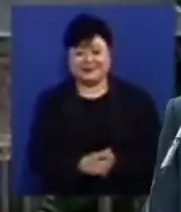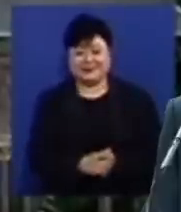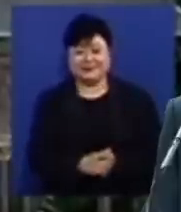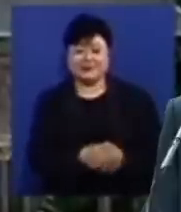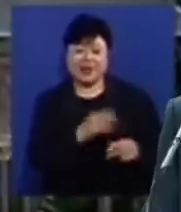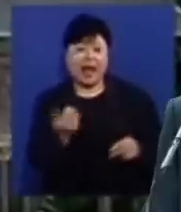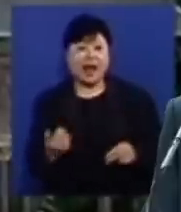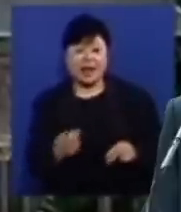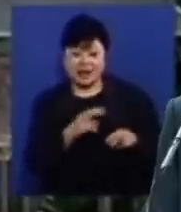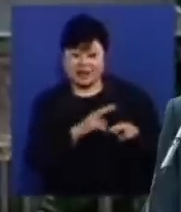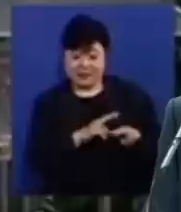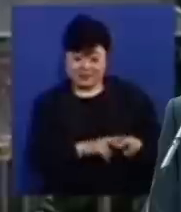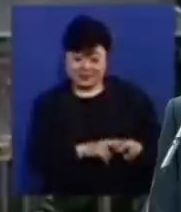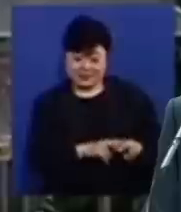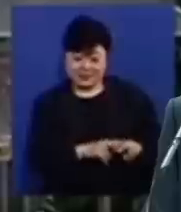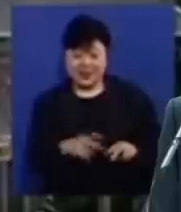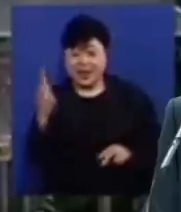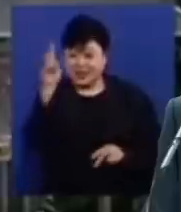앉아서